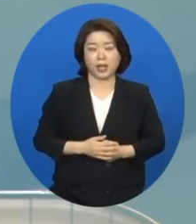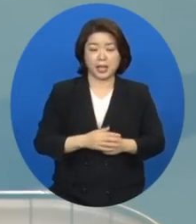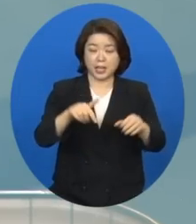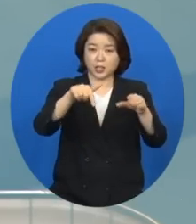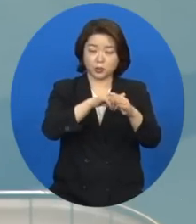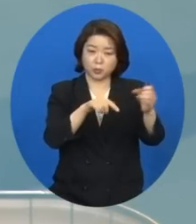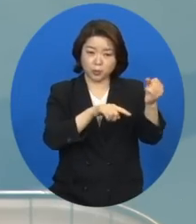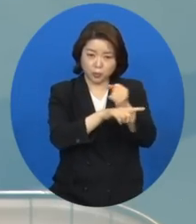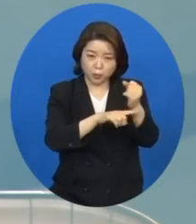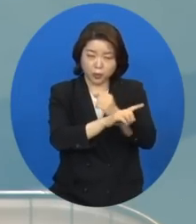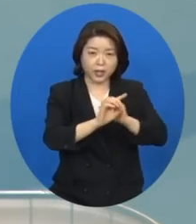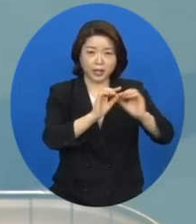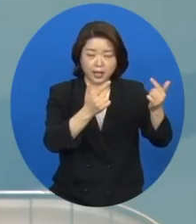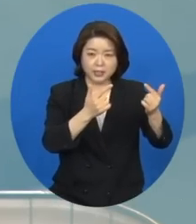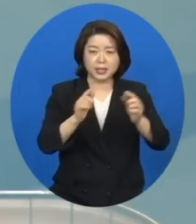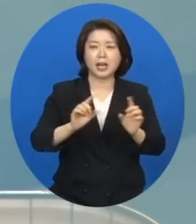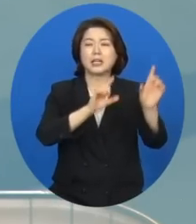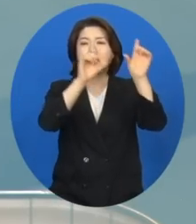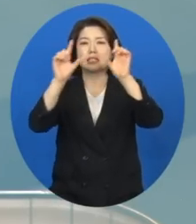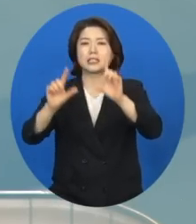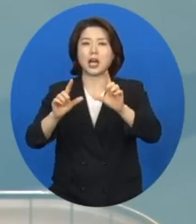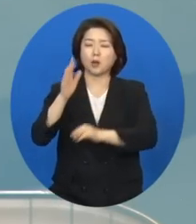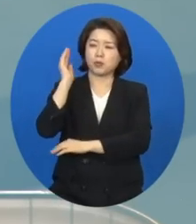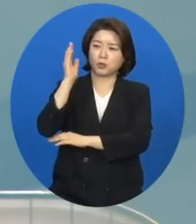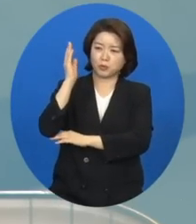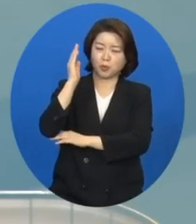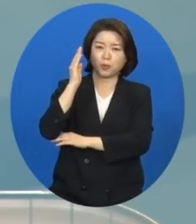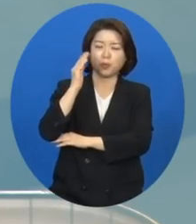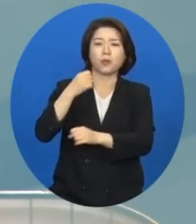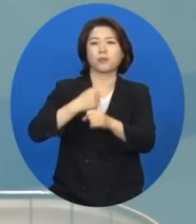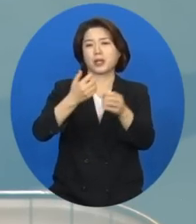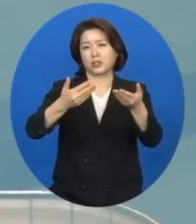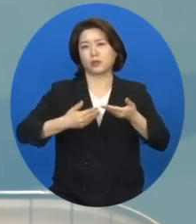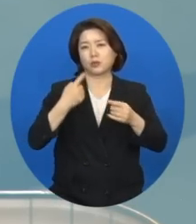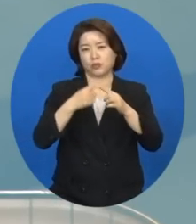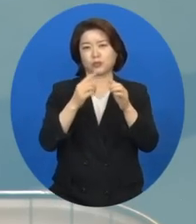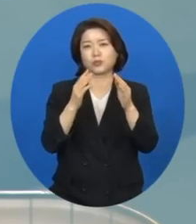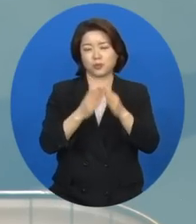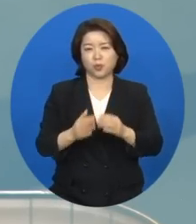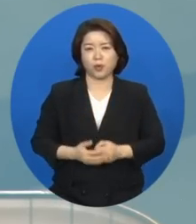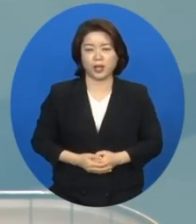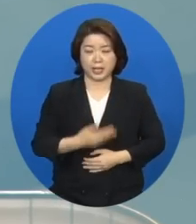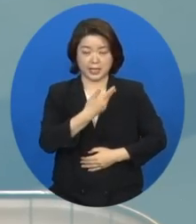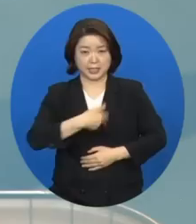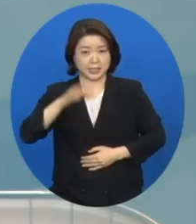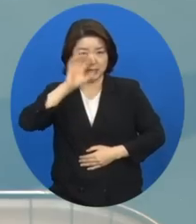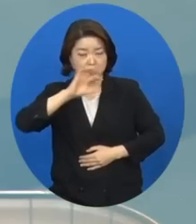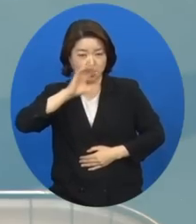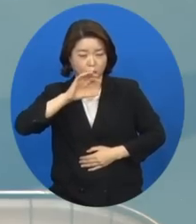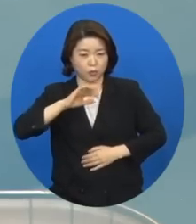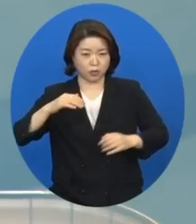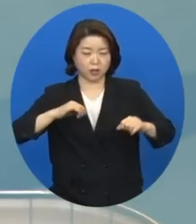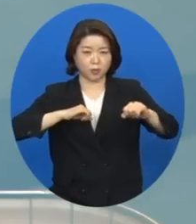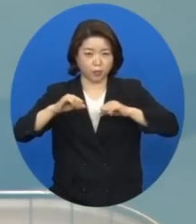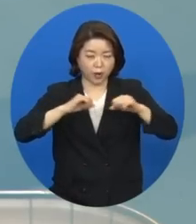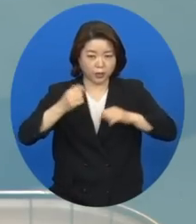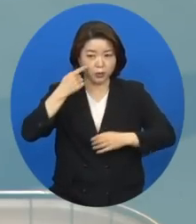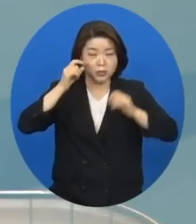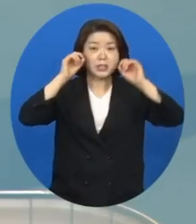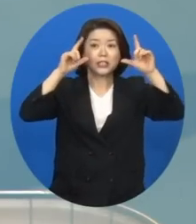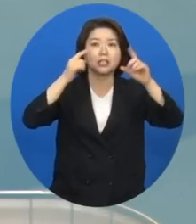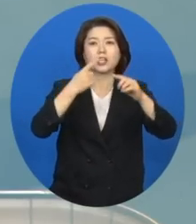삶으로 설교하게 해준 교회입니다. 제자훈련 사역에 눈을 뜨게 해준